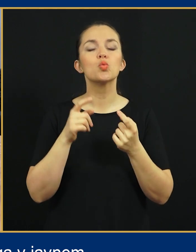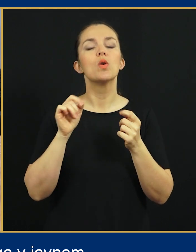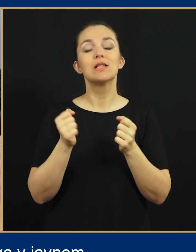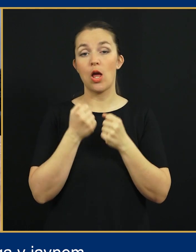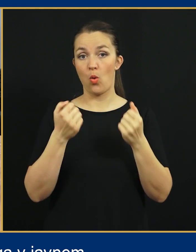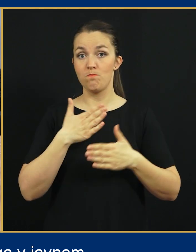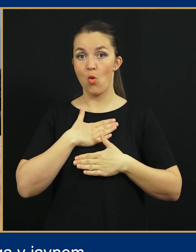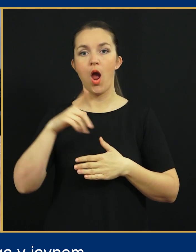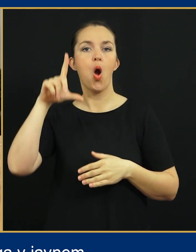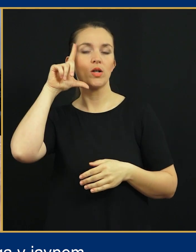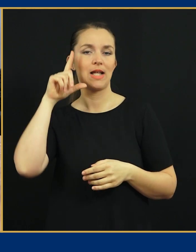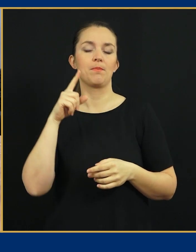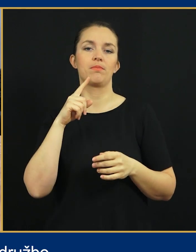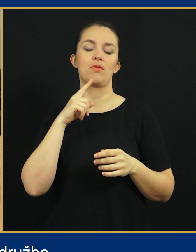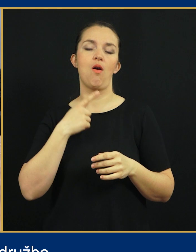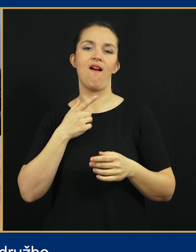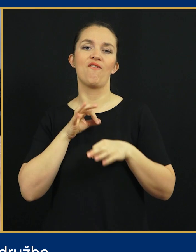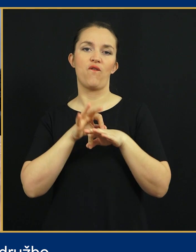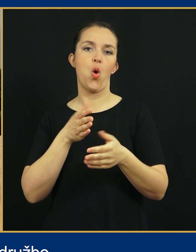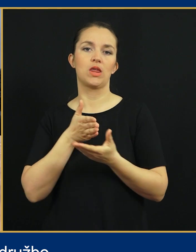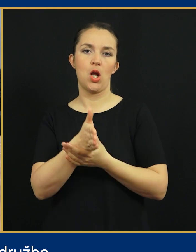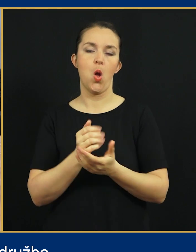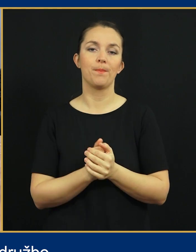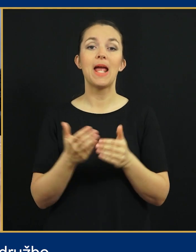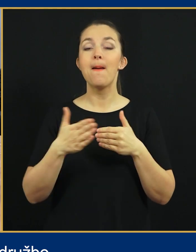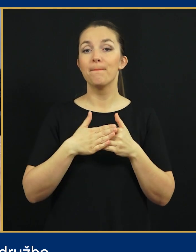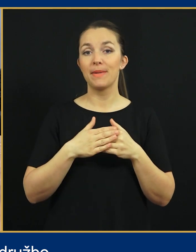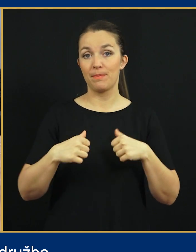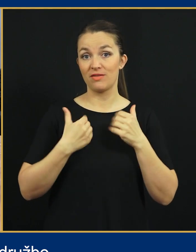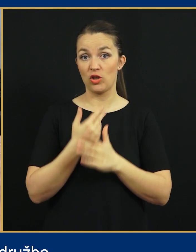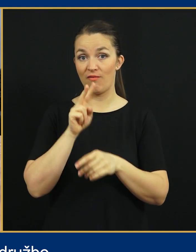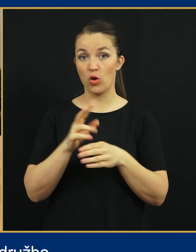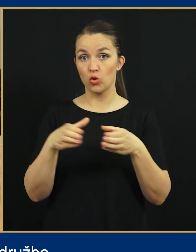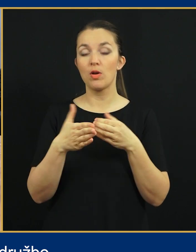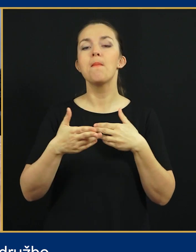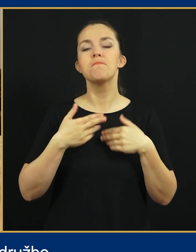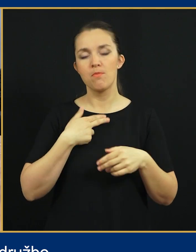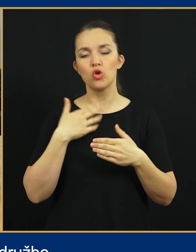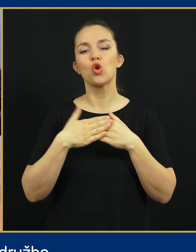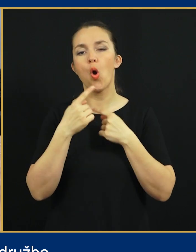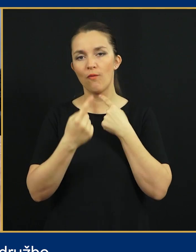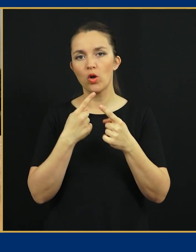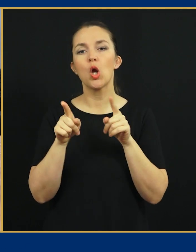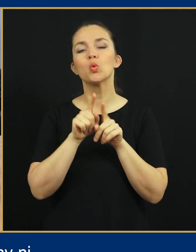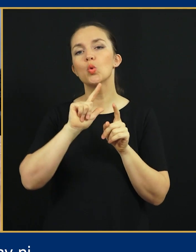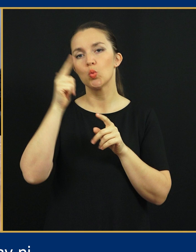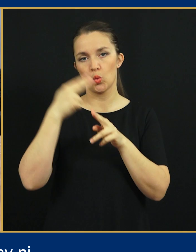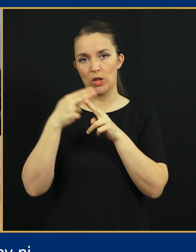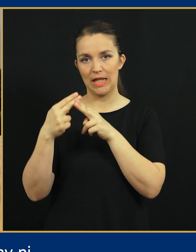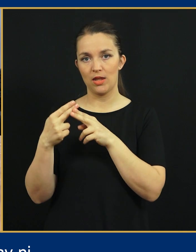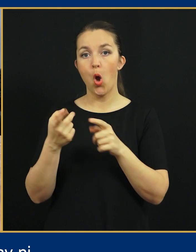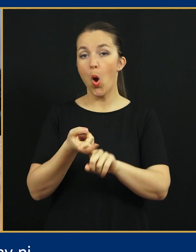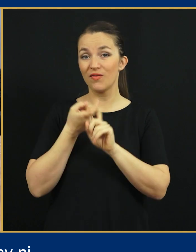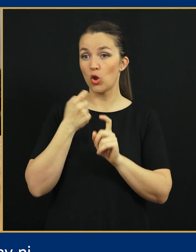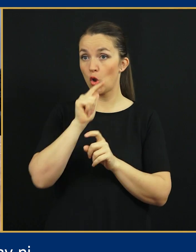moje osrednje vodilo. Pri prizadevanju za varno družbo imamo sogovornike tudi v tujini. Odvisnost od